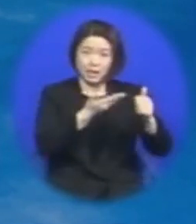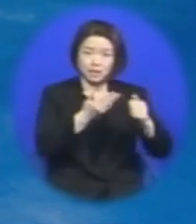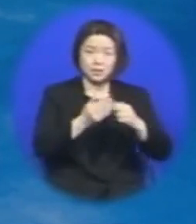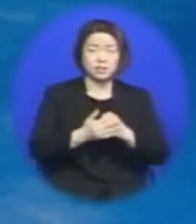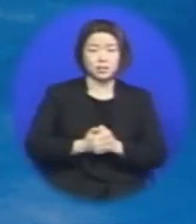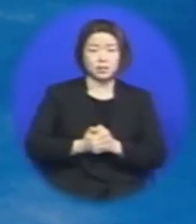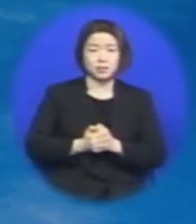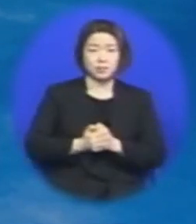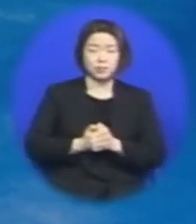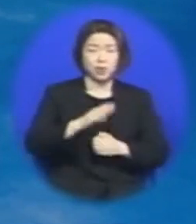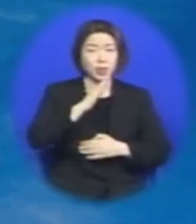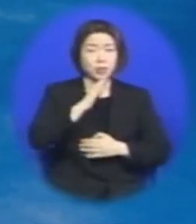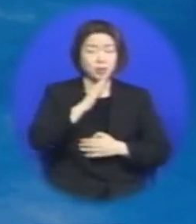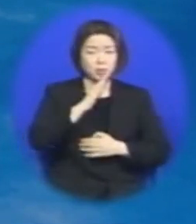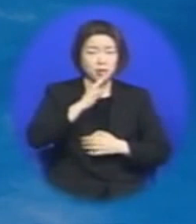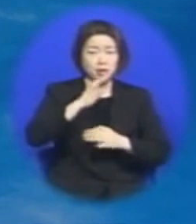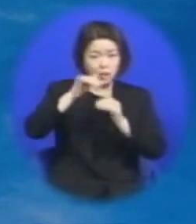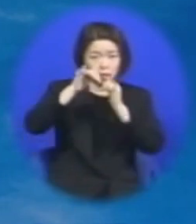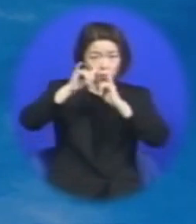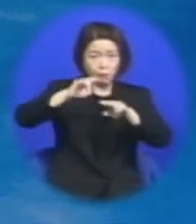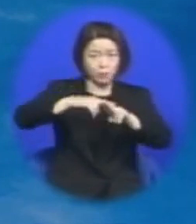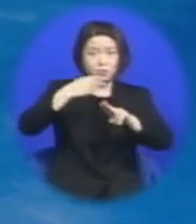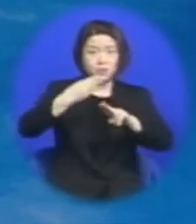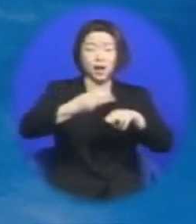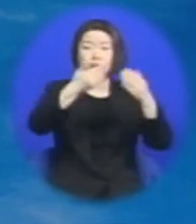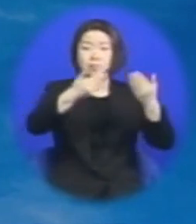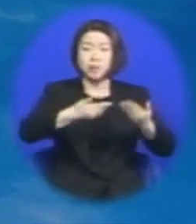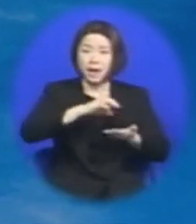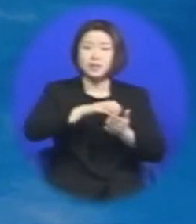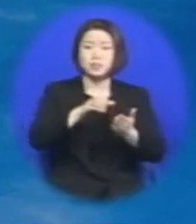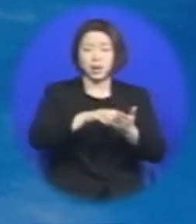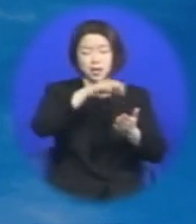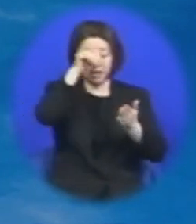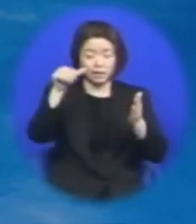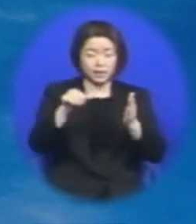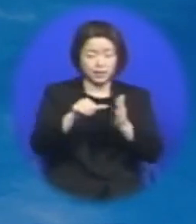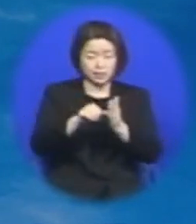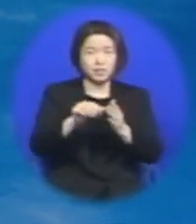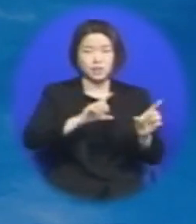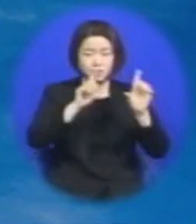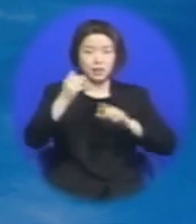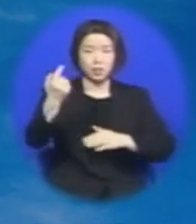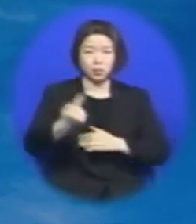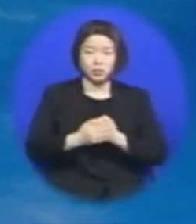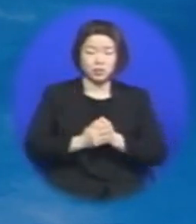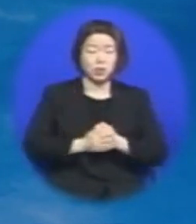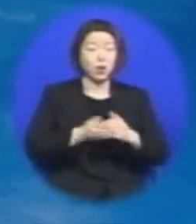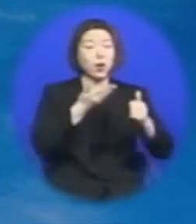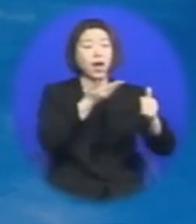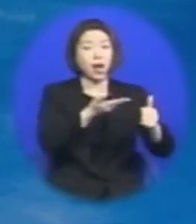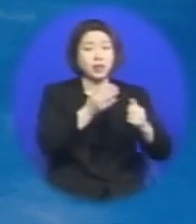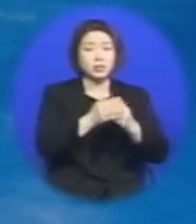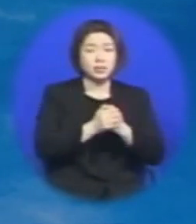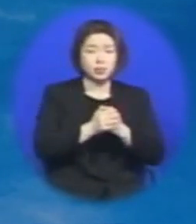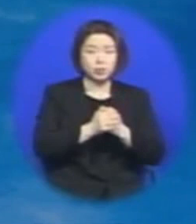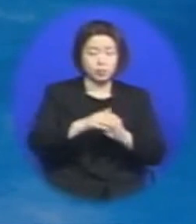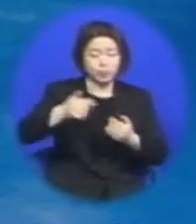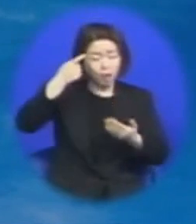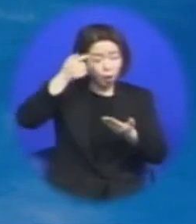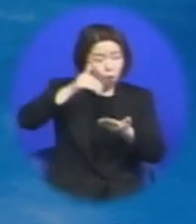당신은 정상을 만한 인생을 사셨습니다 당신처럼 후회가 없는 사람이